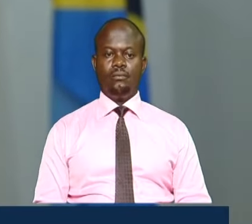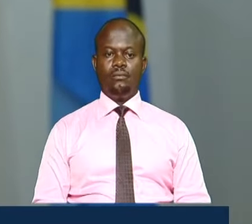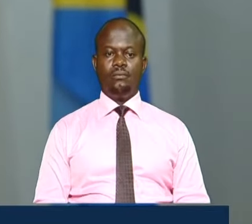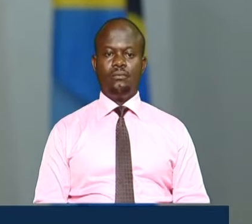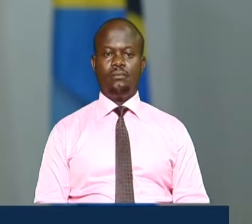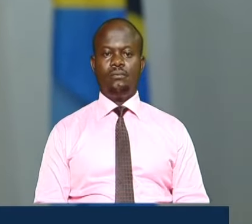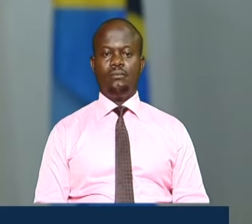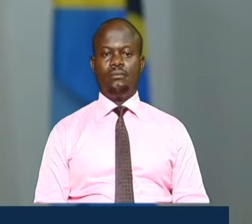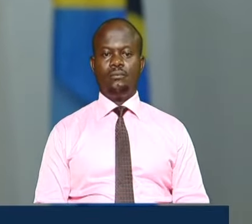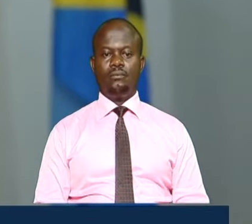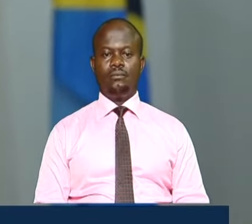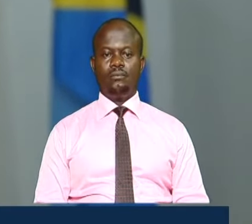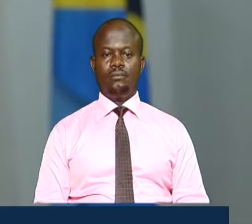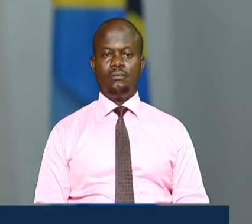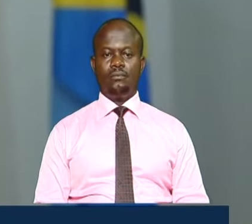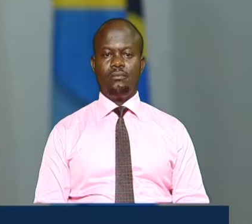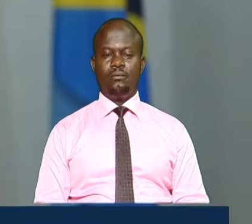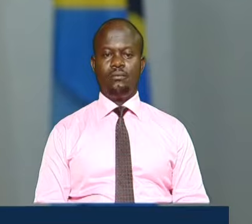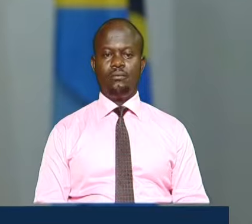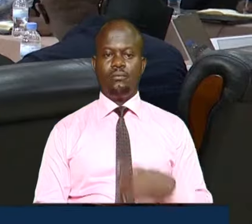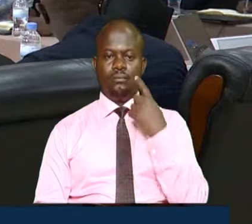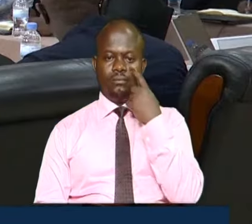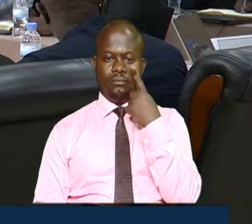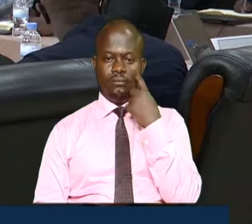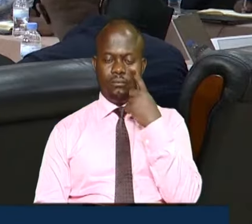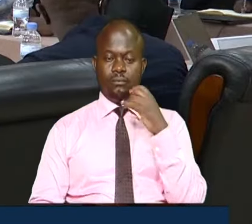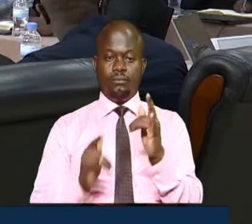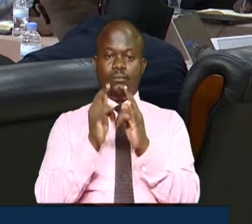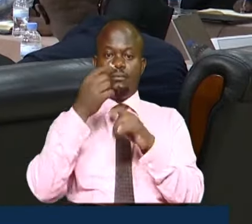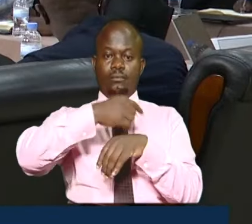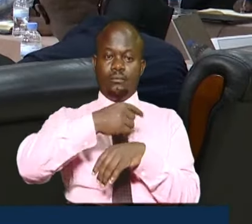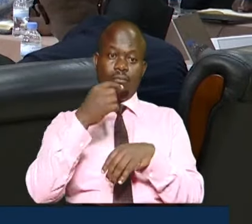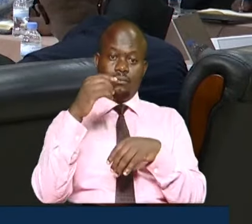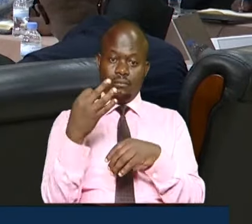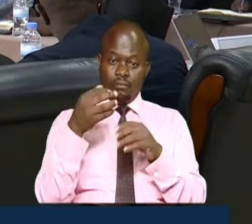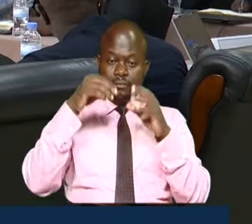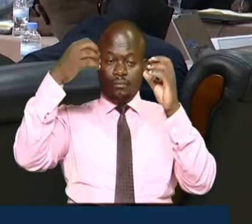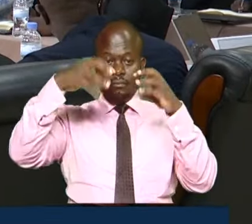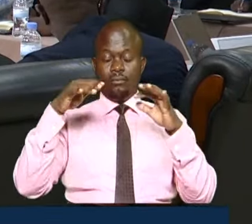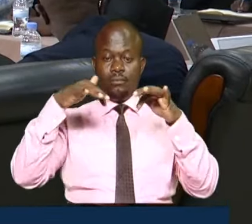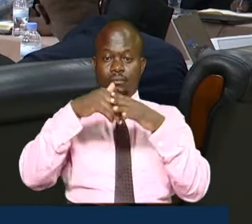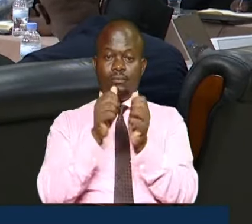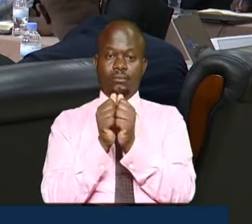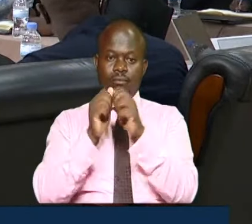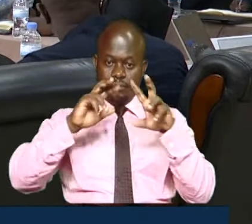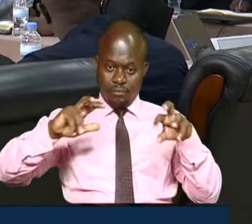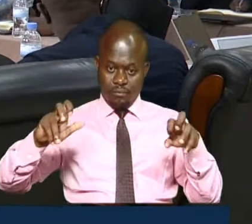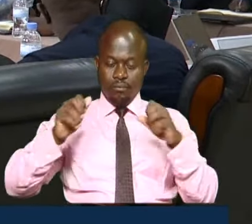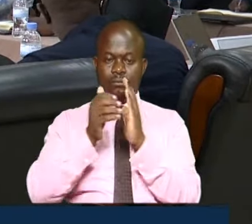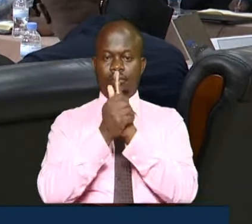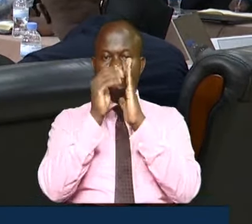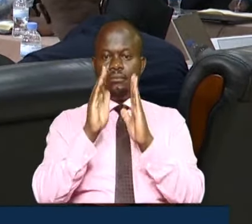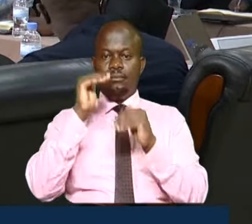While addressing the specific realities of our region. Iyi nama y'iminsi irimo kubera i Kigali yahurije hamwe abashakashatsi